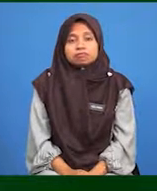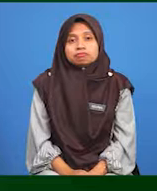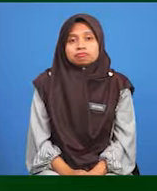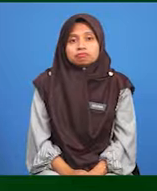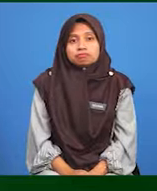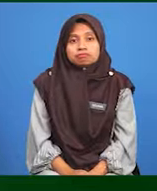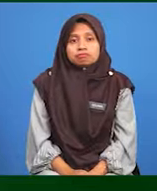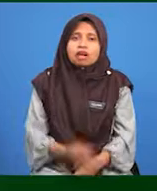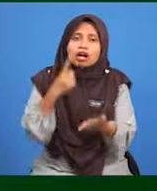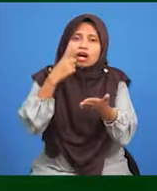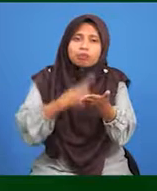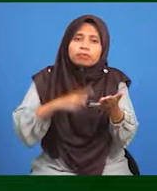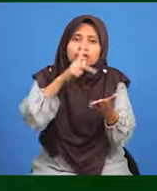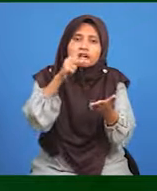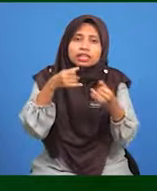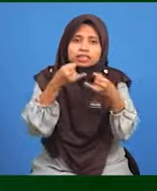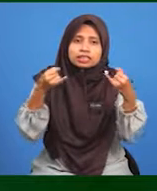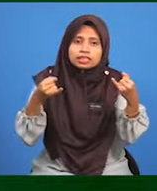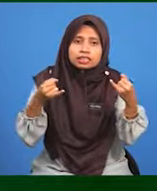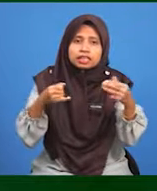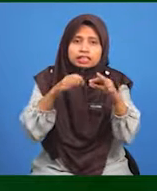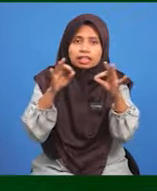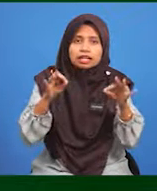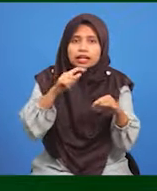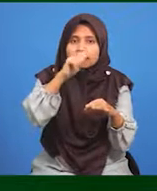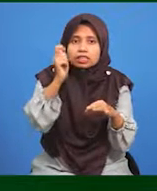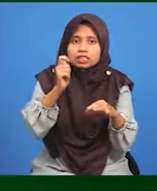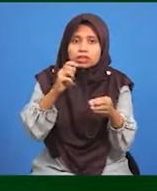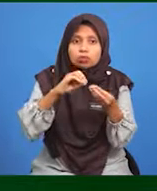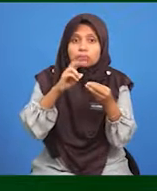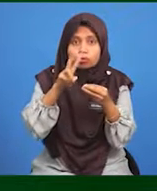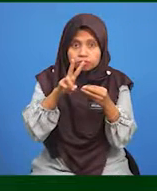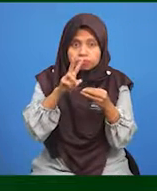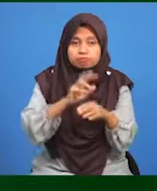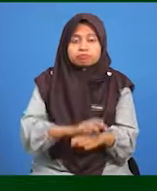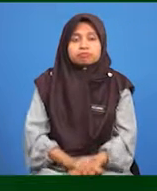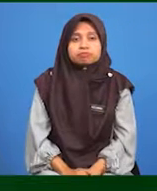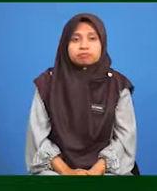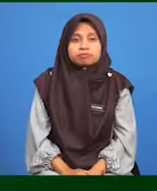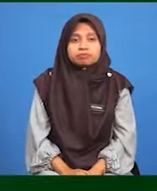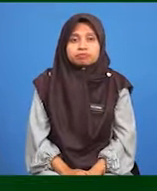Hai maupun Apakah jenis ayat tanya kedua belum remode di